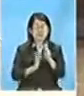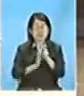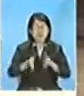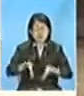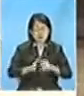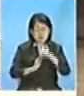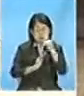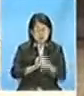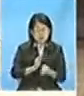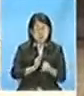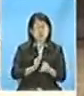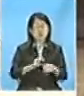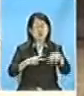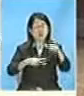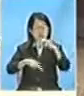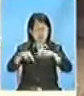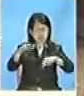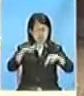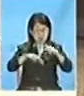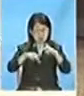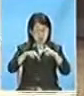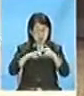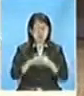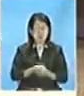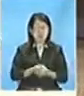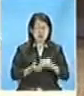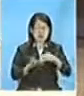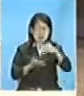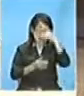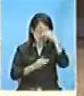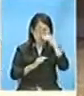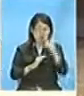ตนอกจากนี้ยังจบหลักสูตร